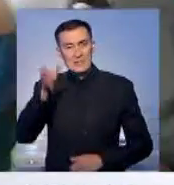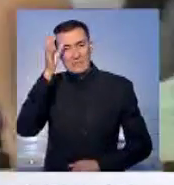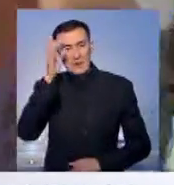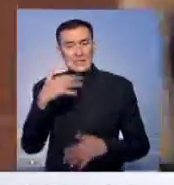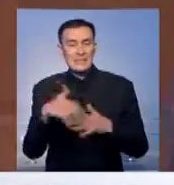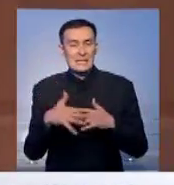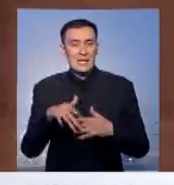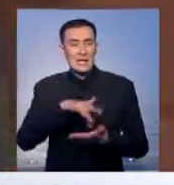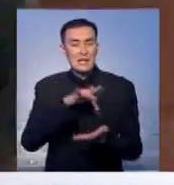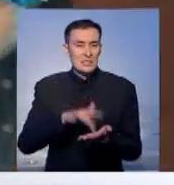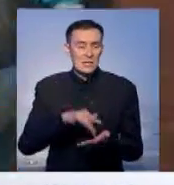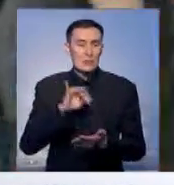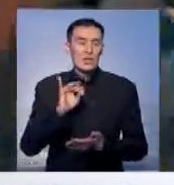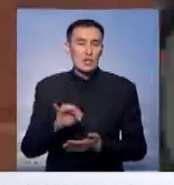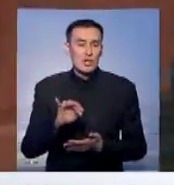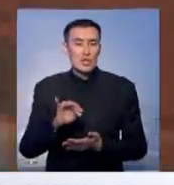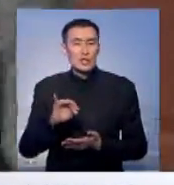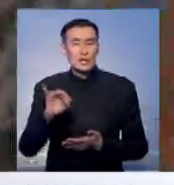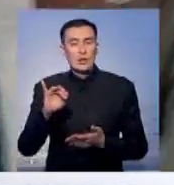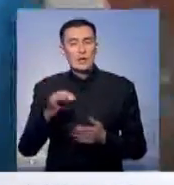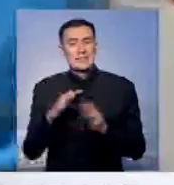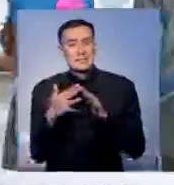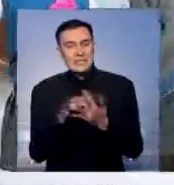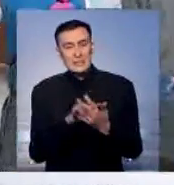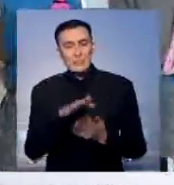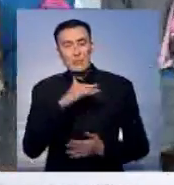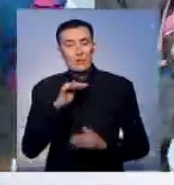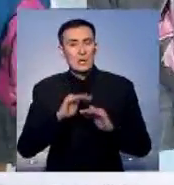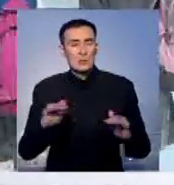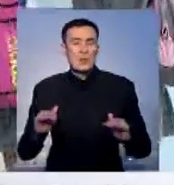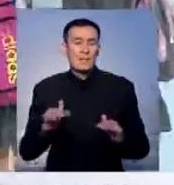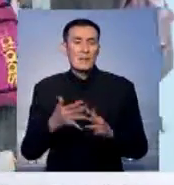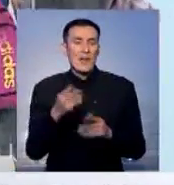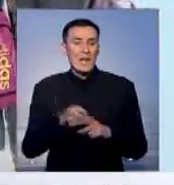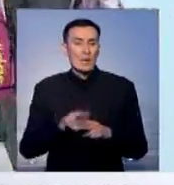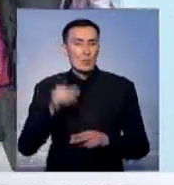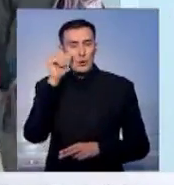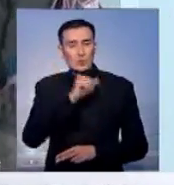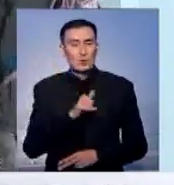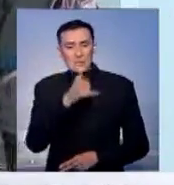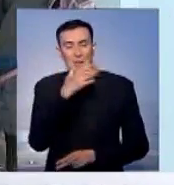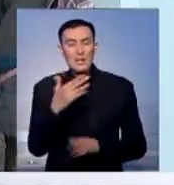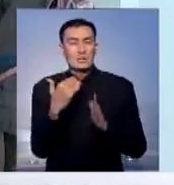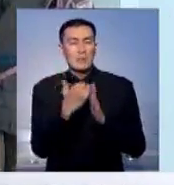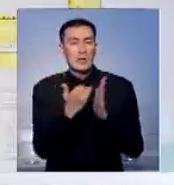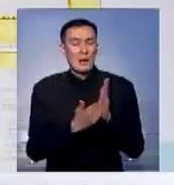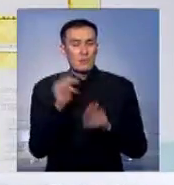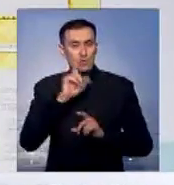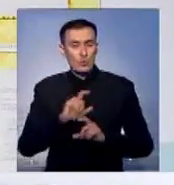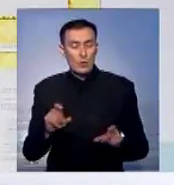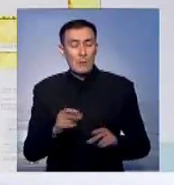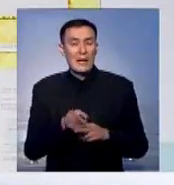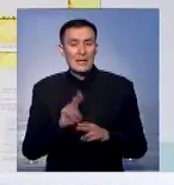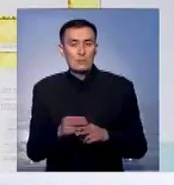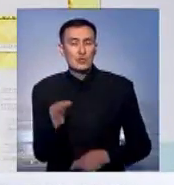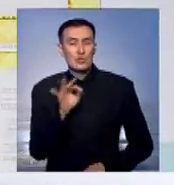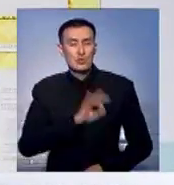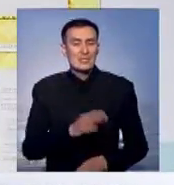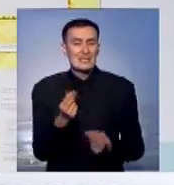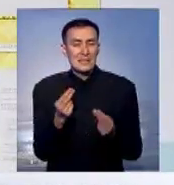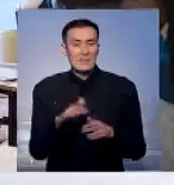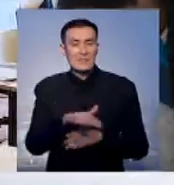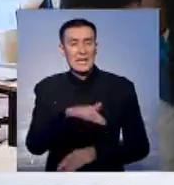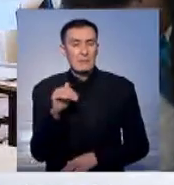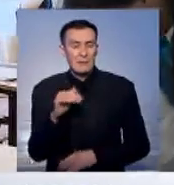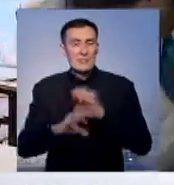между сельскими и городскими школьниками. Многие ученики из деревень в этом году не справились со школьной программой. Поэтому за счет средств